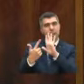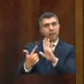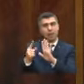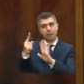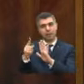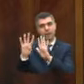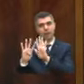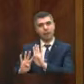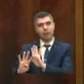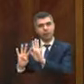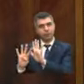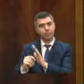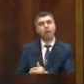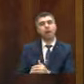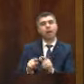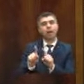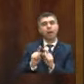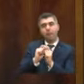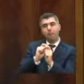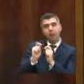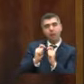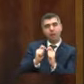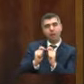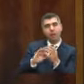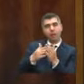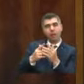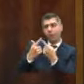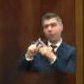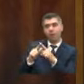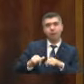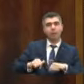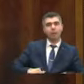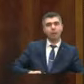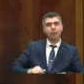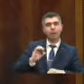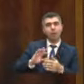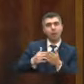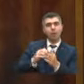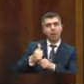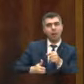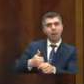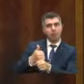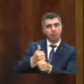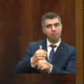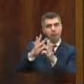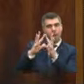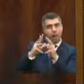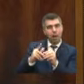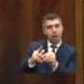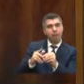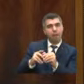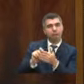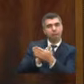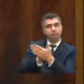7019 لنناقش فيه إنجازات مختلف القطاعات الحكومية خلال السنة الجارية بالأرقام